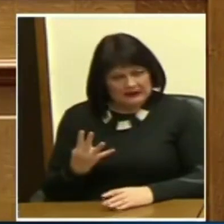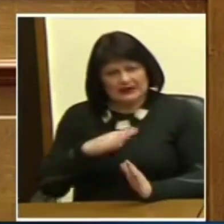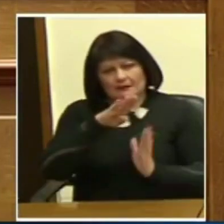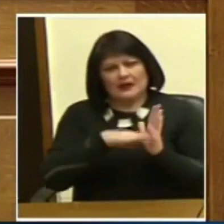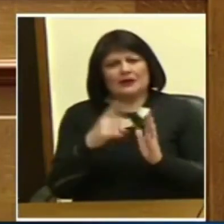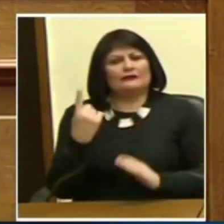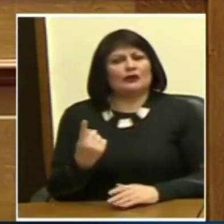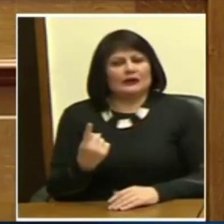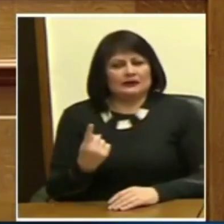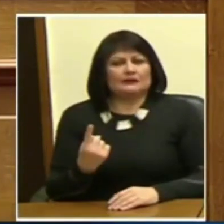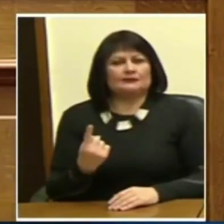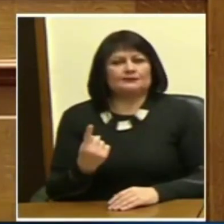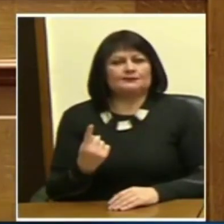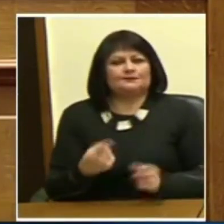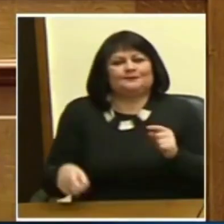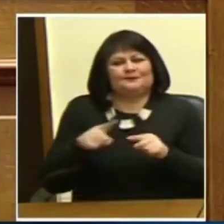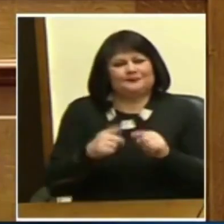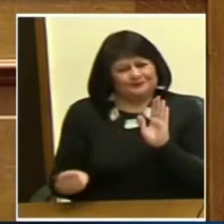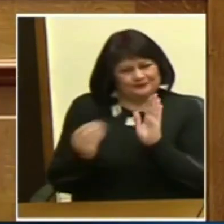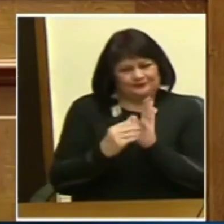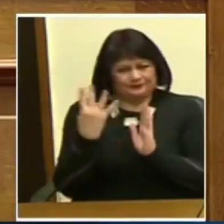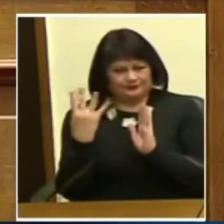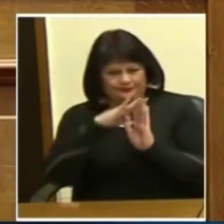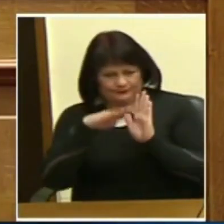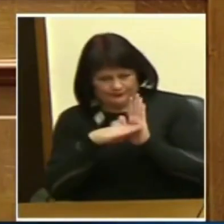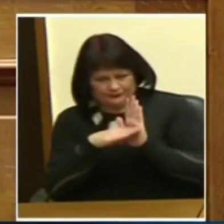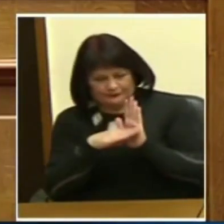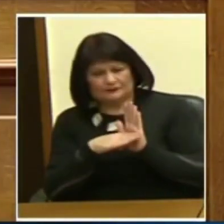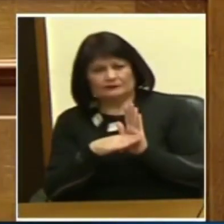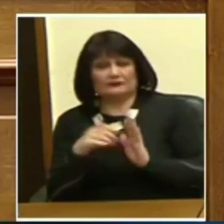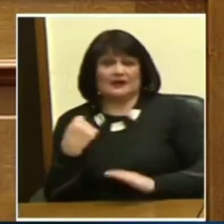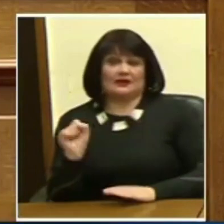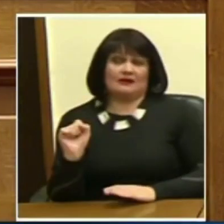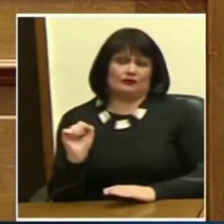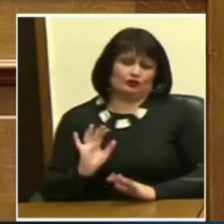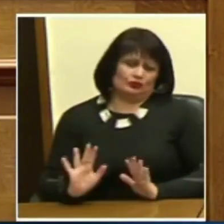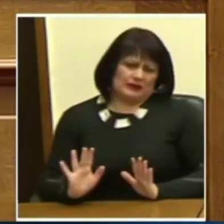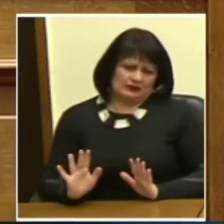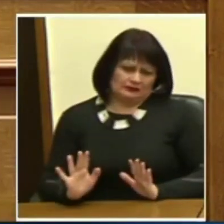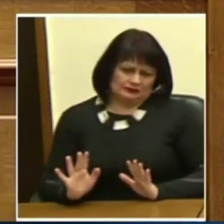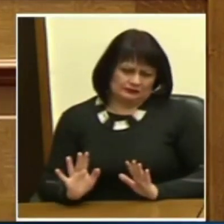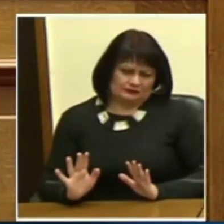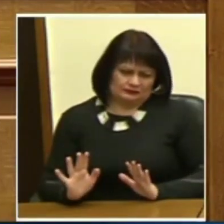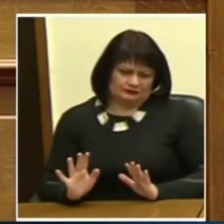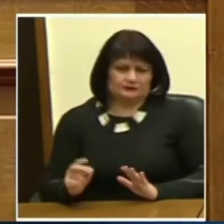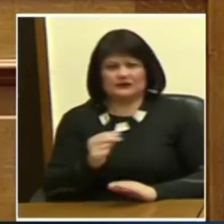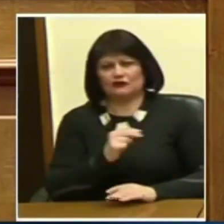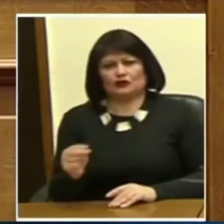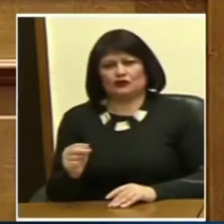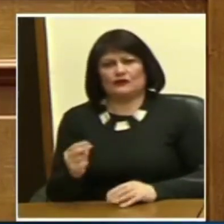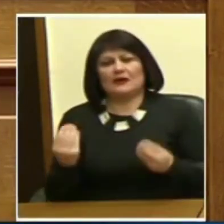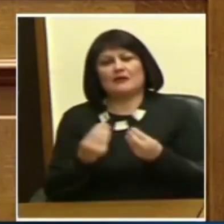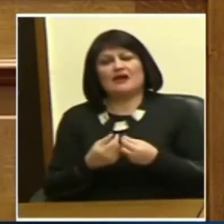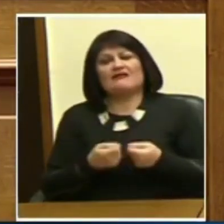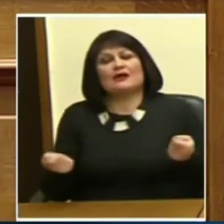1 και την προσθήκη της παράγραφου 4 και ερμηνευτικής δήλωσης, διαφωνούμε στην καταχώρηση της εφαρμογής του